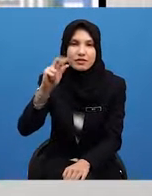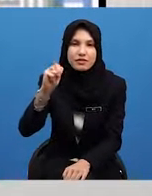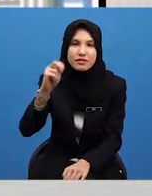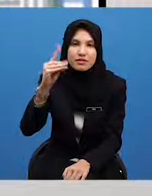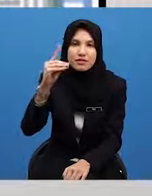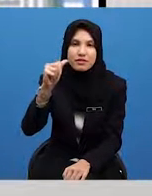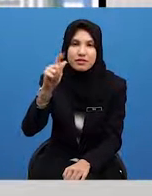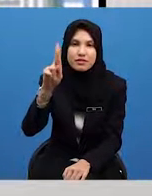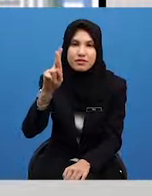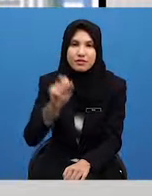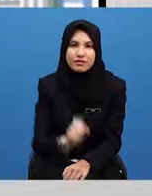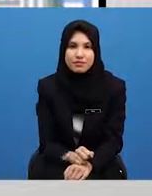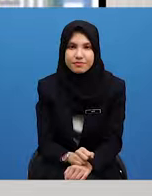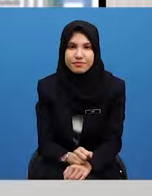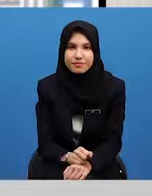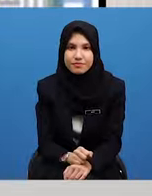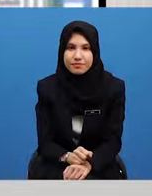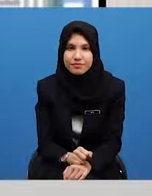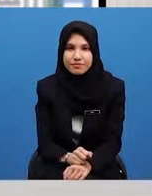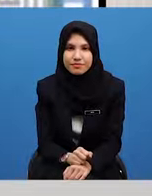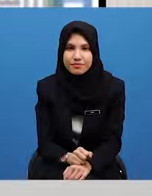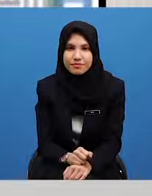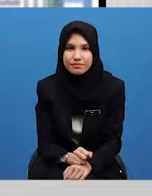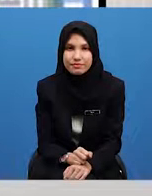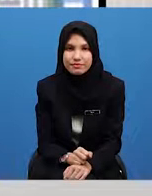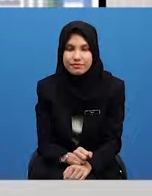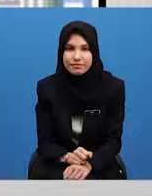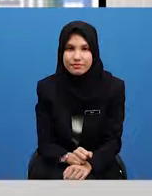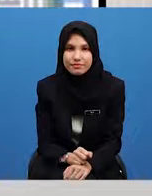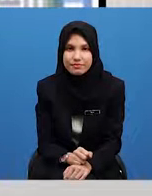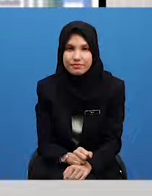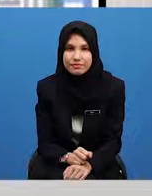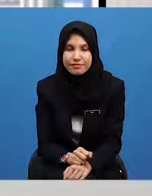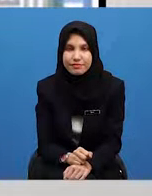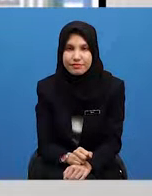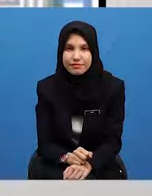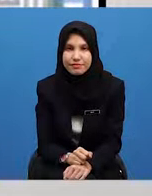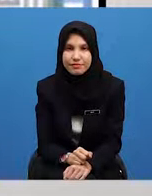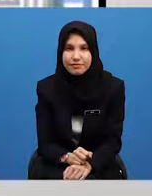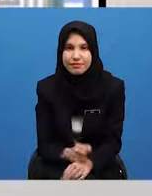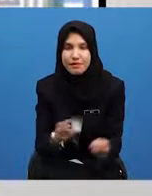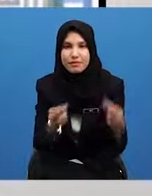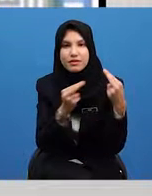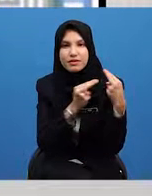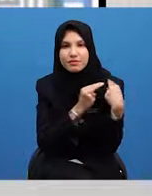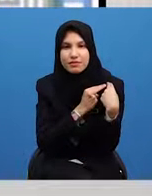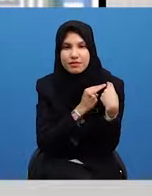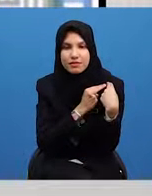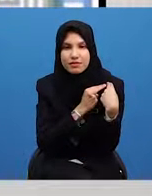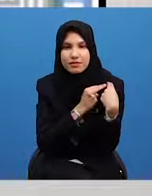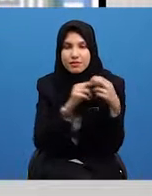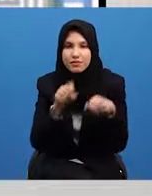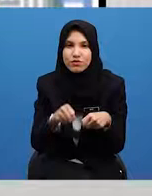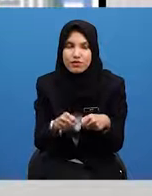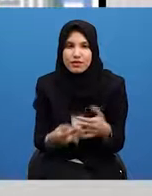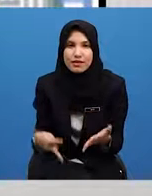sini, kejap ya. Kamu lihat di sini. Kamu lihat pada beban, beban semakin boleh